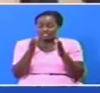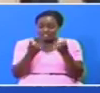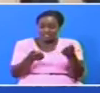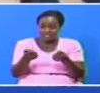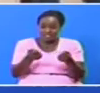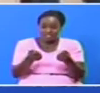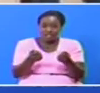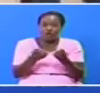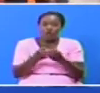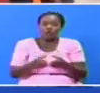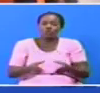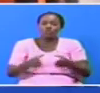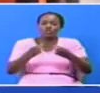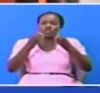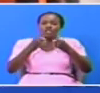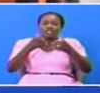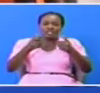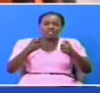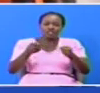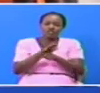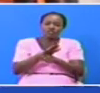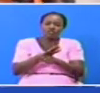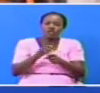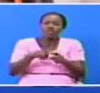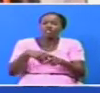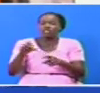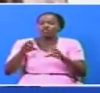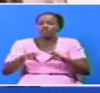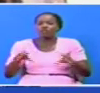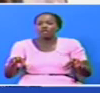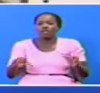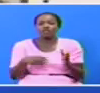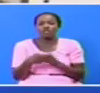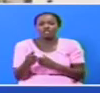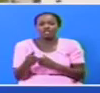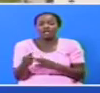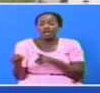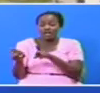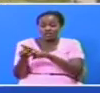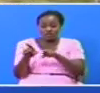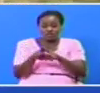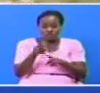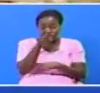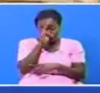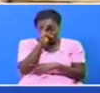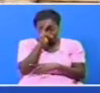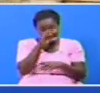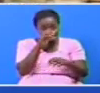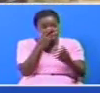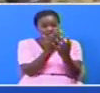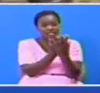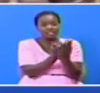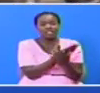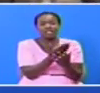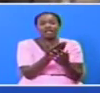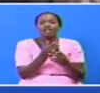ya gesi hadi pomoni, tayari kufikishwa kwenye soko kwa mauzo. Kulingana na polisi, miongoni mwa waliotiwa nguvuni ni mmiliki